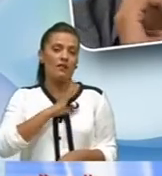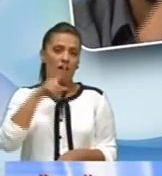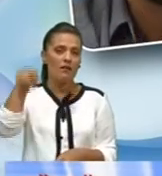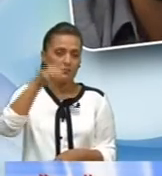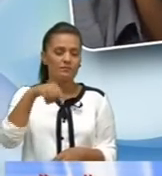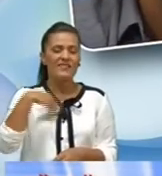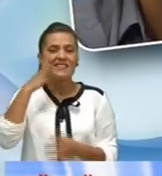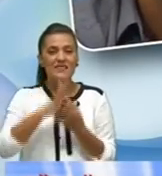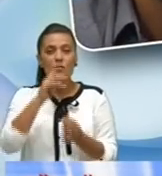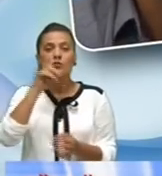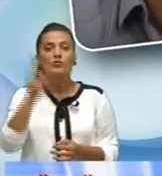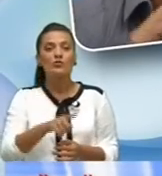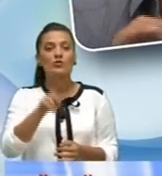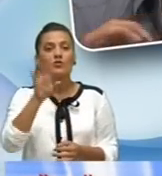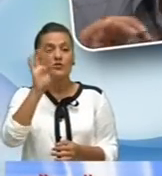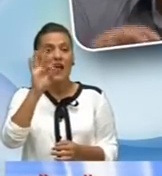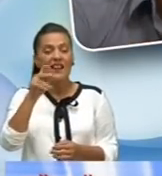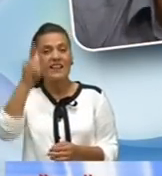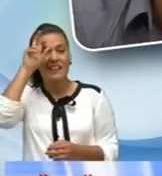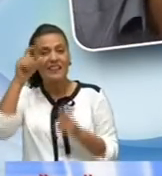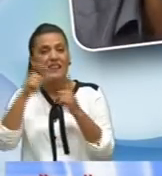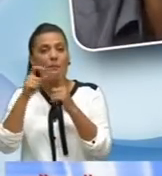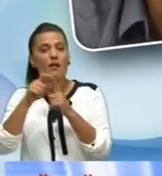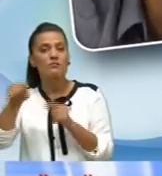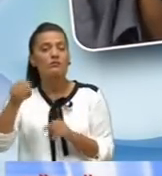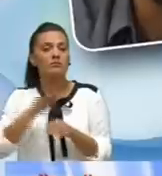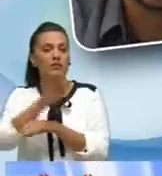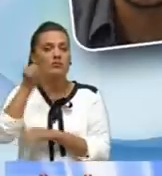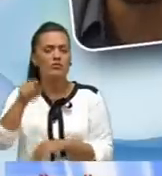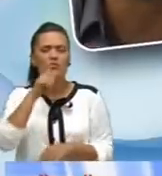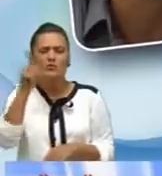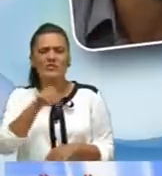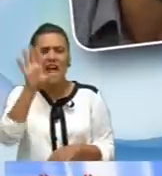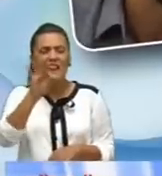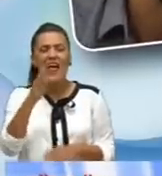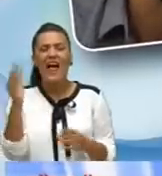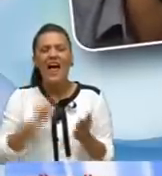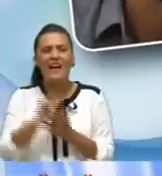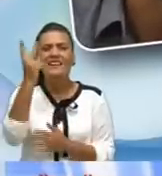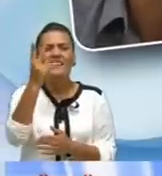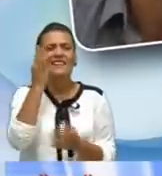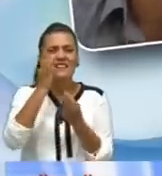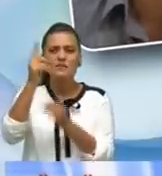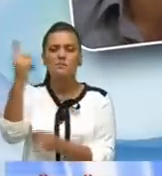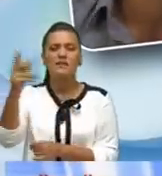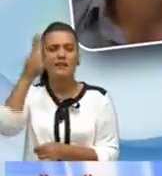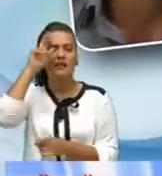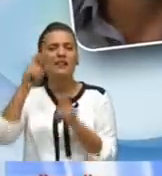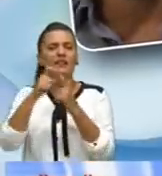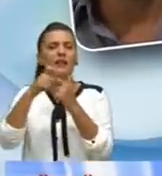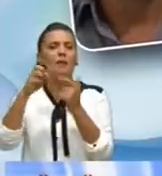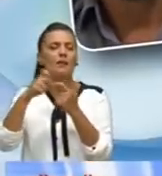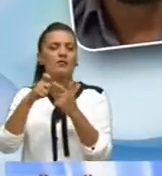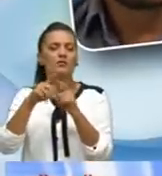İnsanların %50'si depresyon yaşıyor. %50'si. Hayatının belli bir anında %50'si yaşıyor. Yani her iki kişiden bir tanesi. Ki bunun sebebi sadece